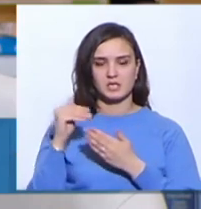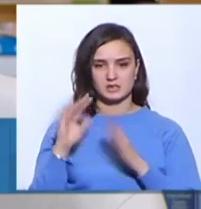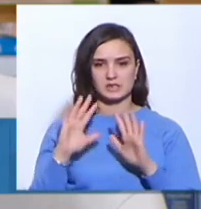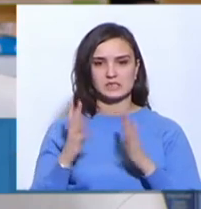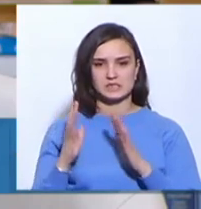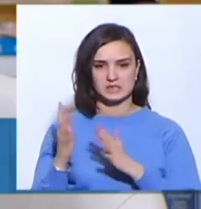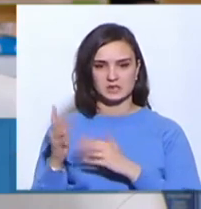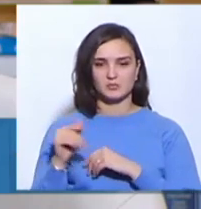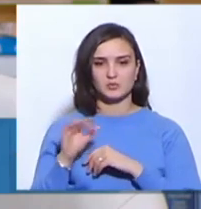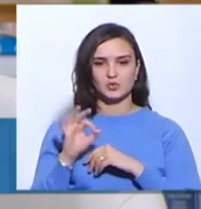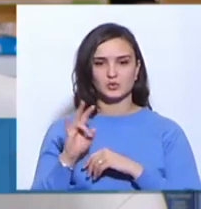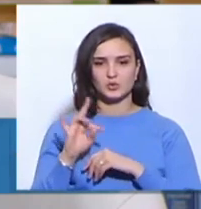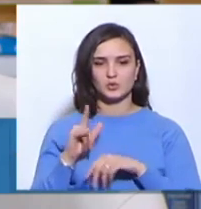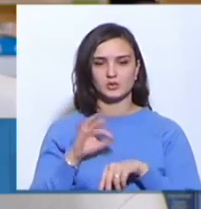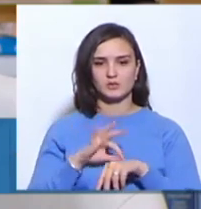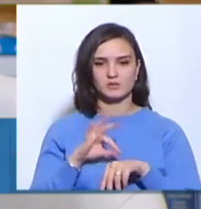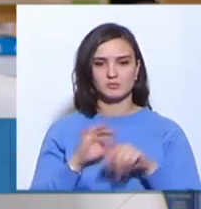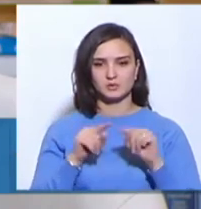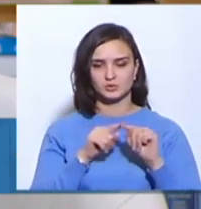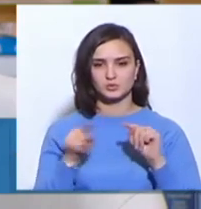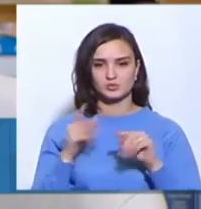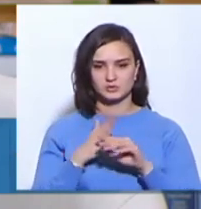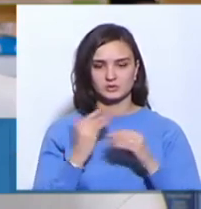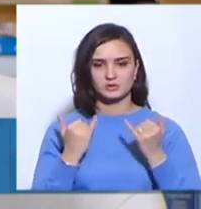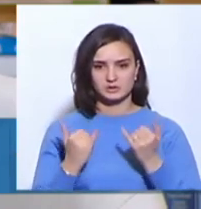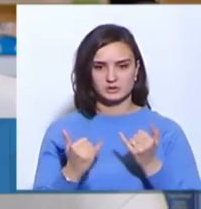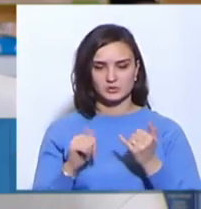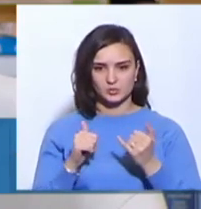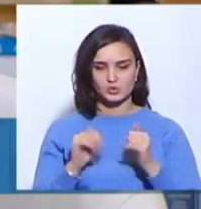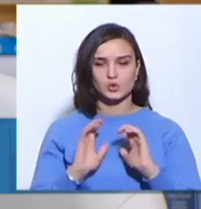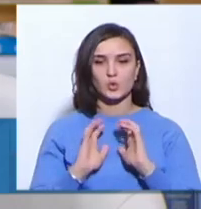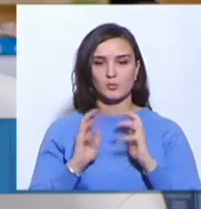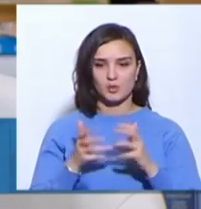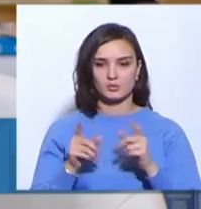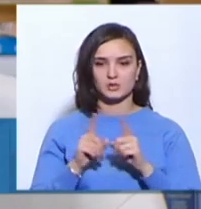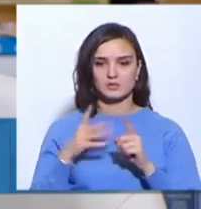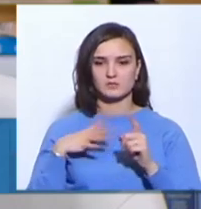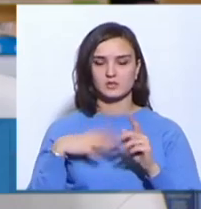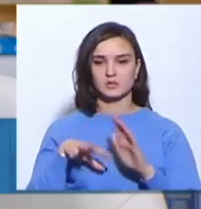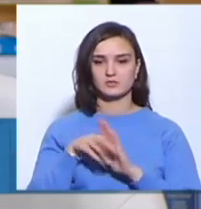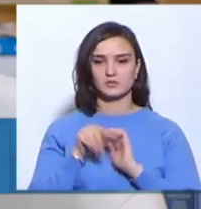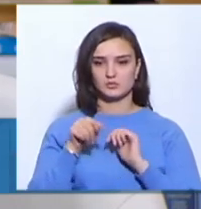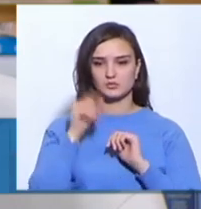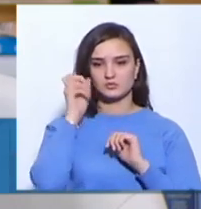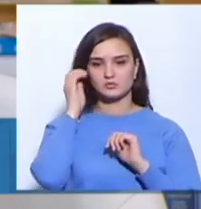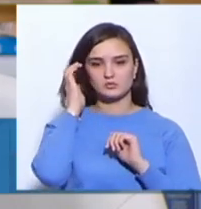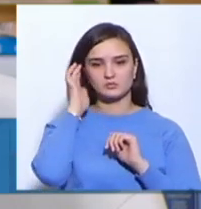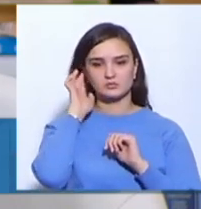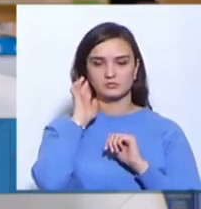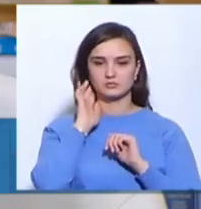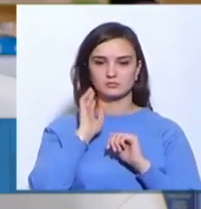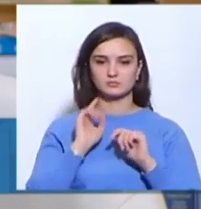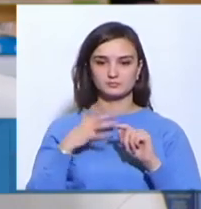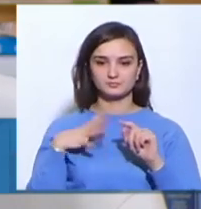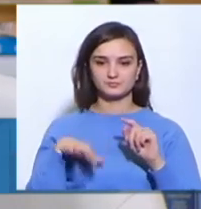ინციდენტობის ონკოლოგიურ დაავადებათა შორის არის დღეს, როგორც გლობალურად, ასევე საქართველოში. ის საქართველოში მესამე